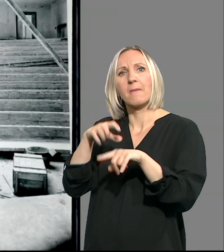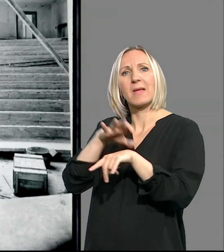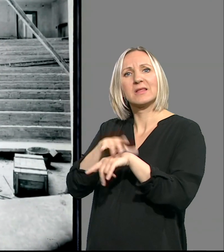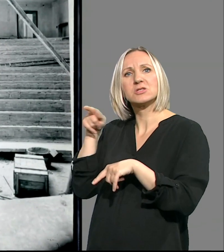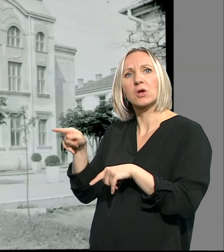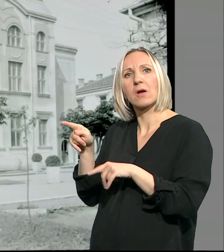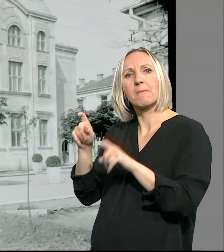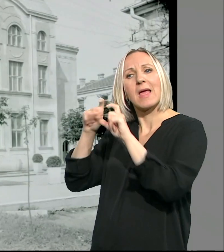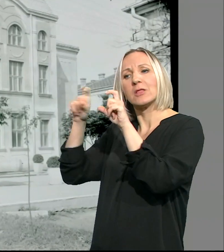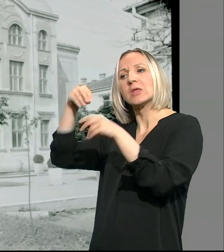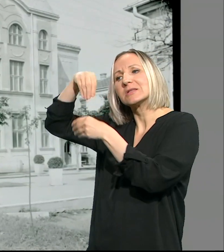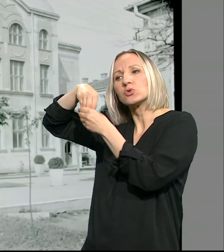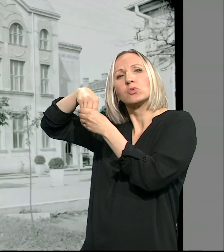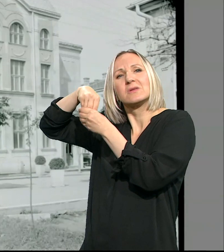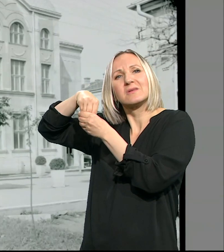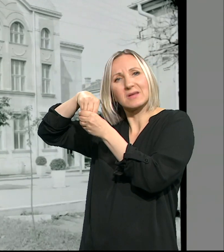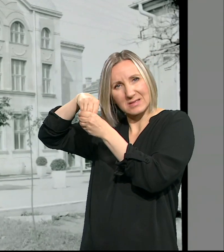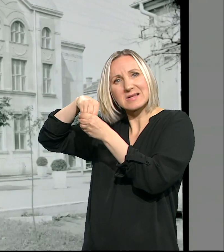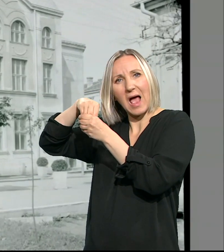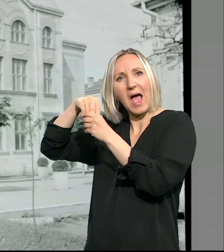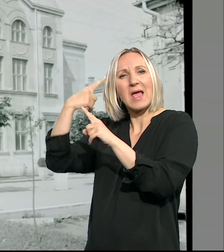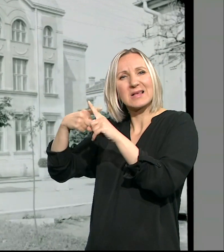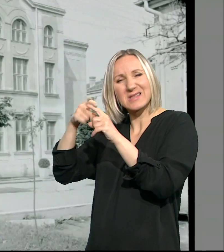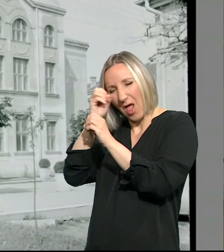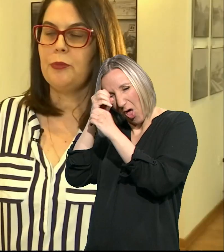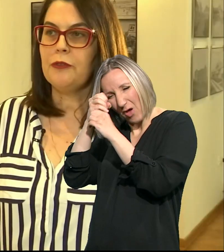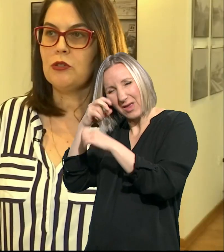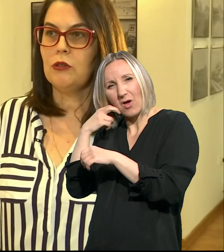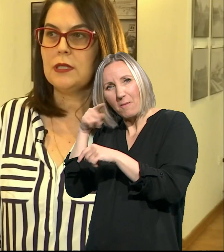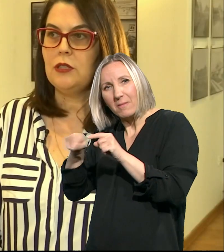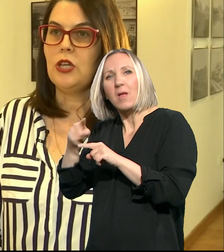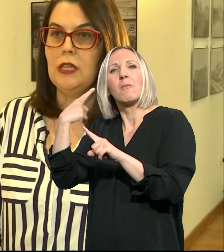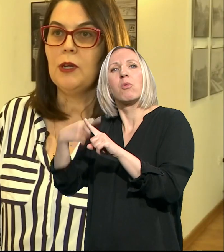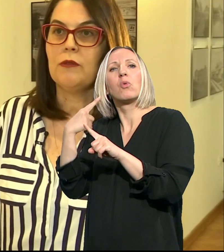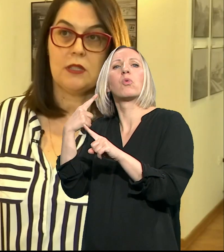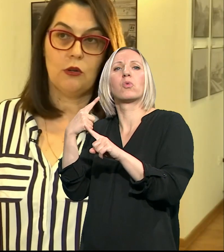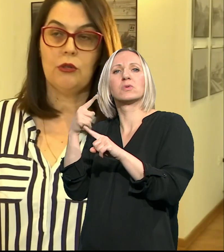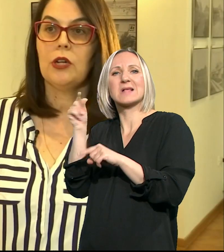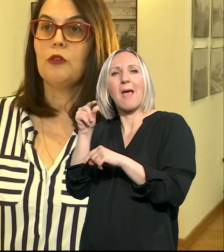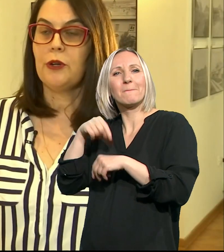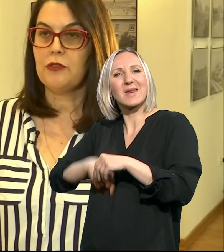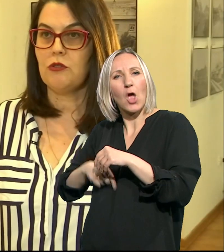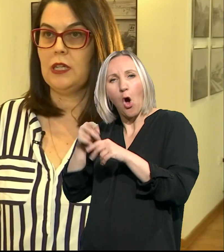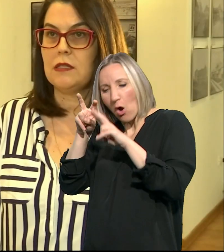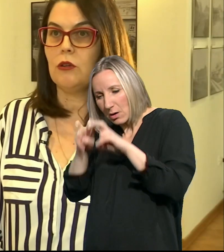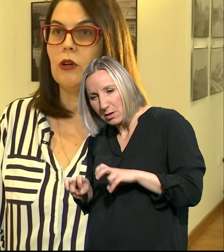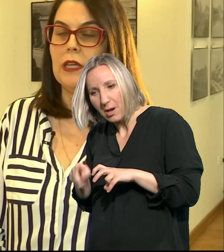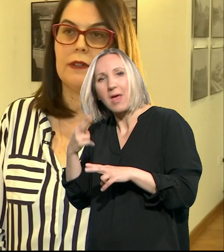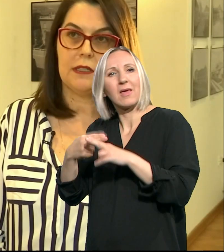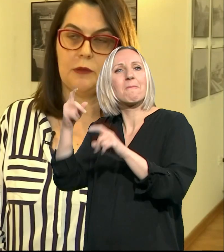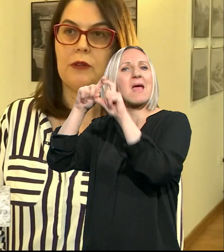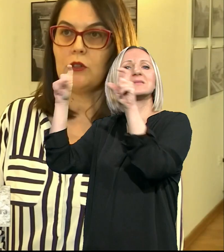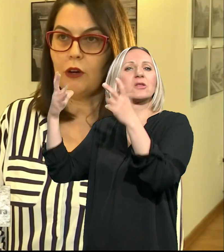za histologiju i embriologiju, koji danas nosi njegovo ime. Profesor Kostić je imenovan za honorarnog profesora